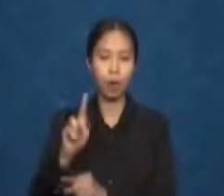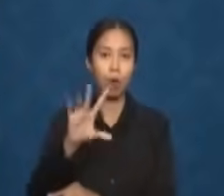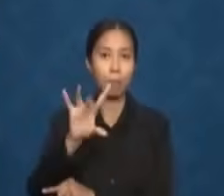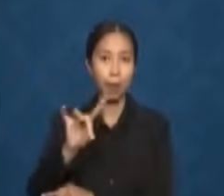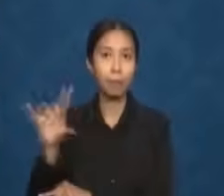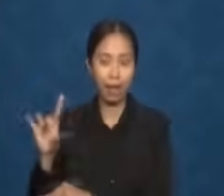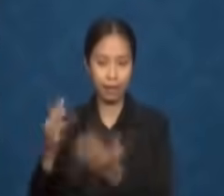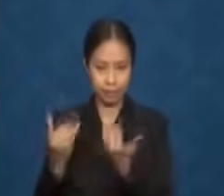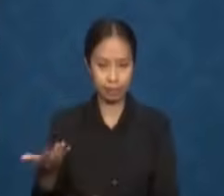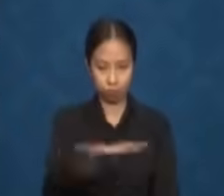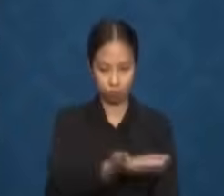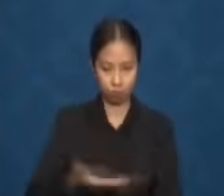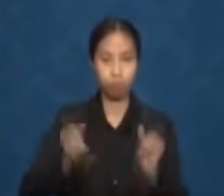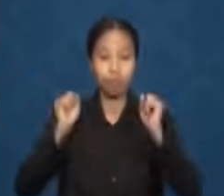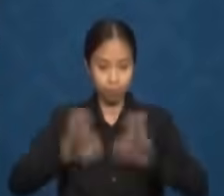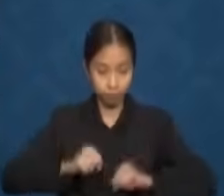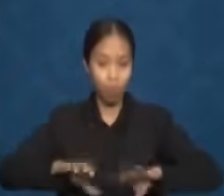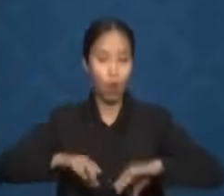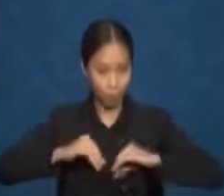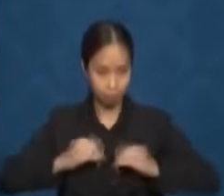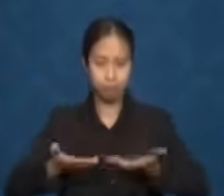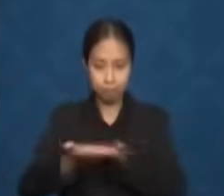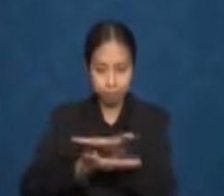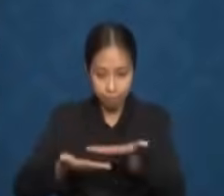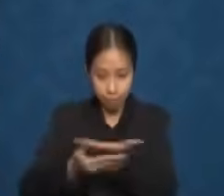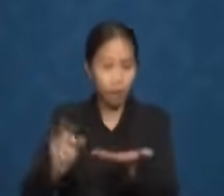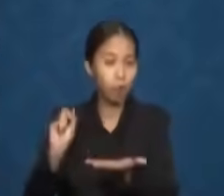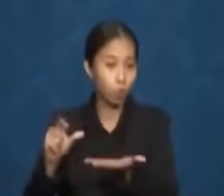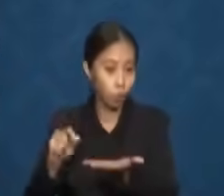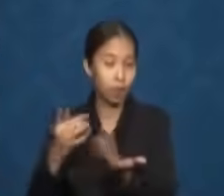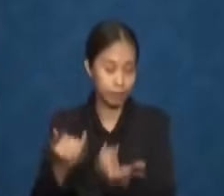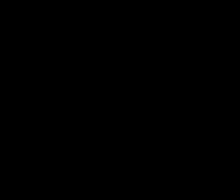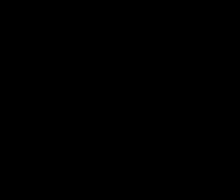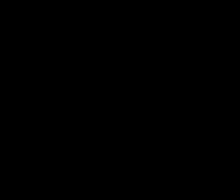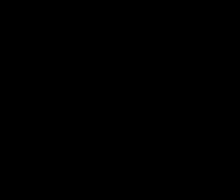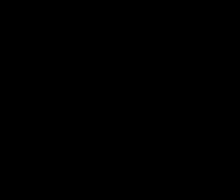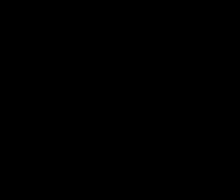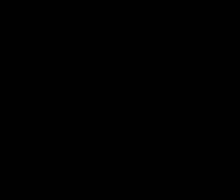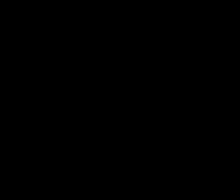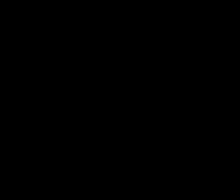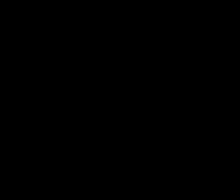ที่ในการพูดคุยด้วยไหมอันนี้ก็เป็นการตอบโต้กันเมื่อวานนี้นะคะ